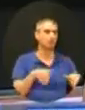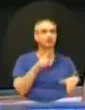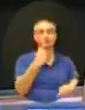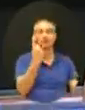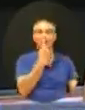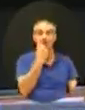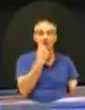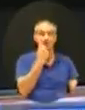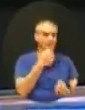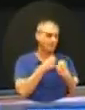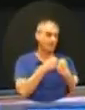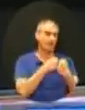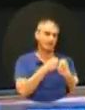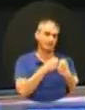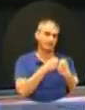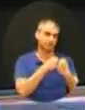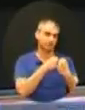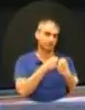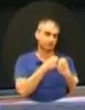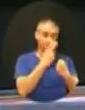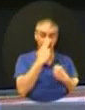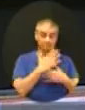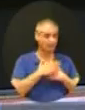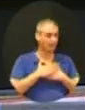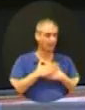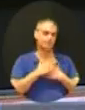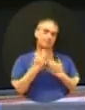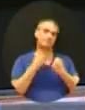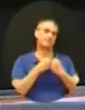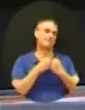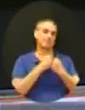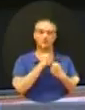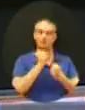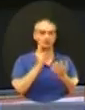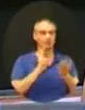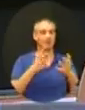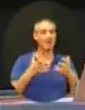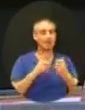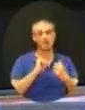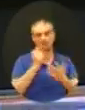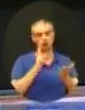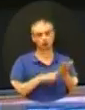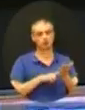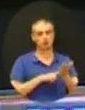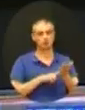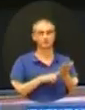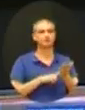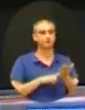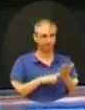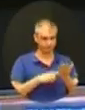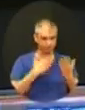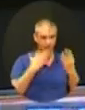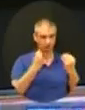אחד המאבקים שבעינינו המאבק הצודק, החברתי הצודק ביותר.